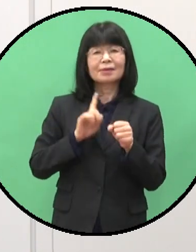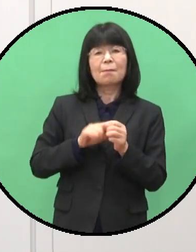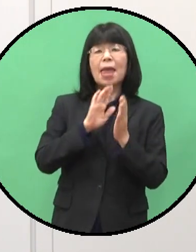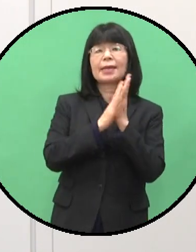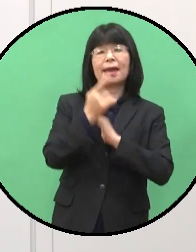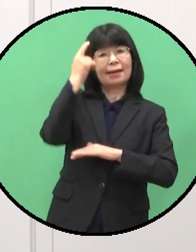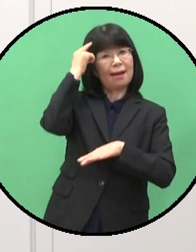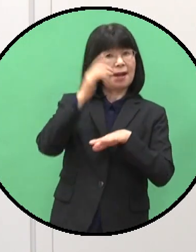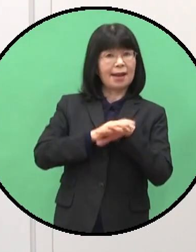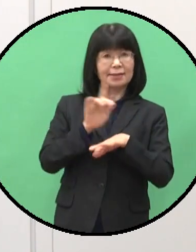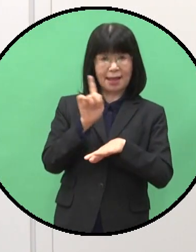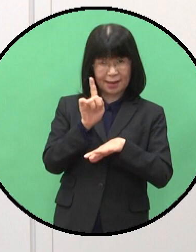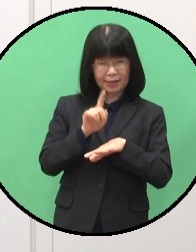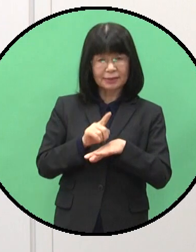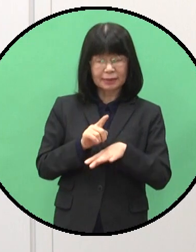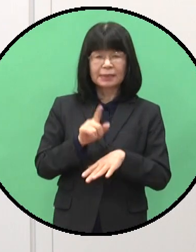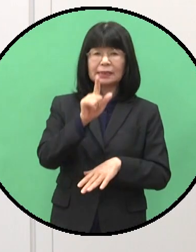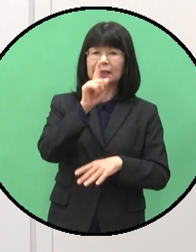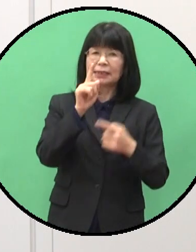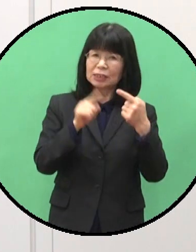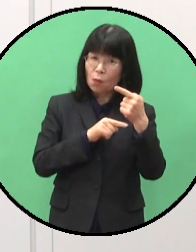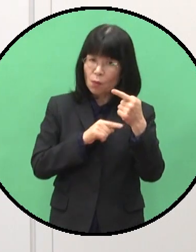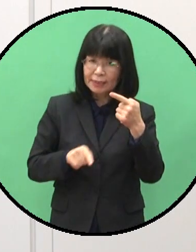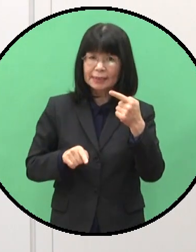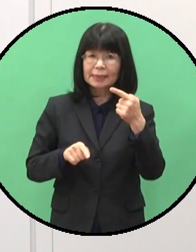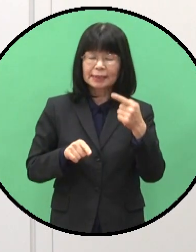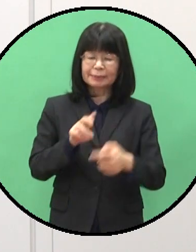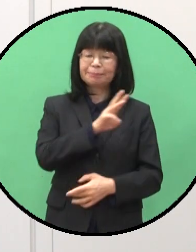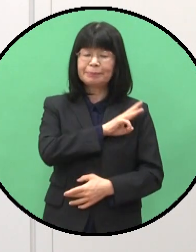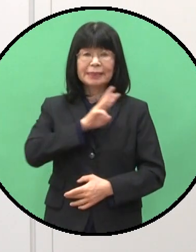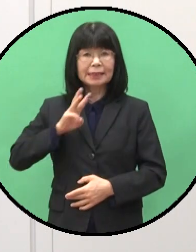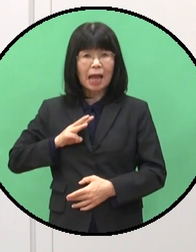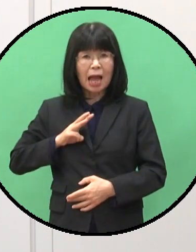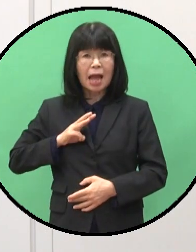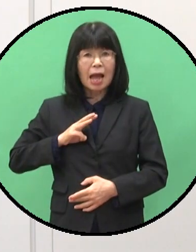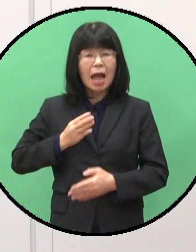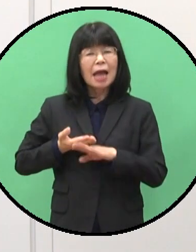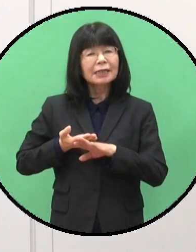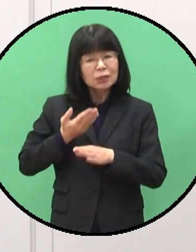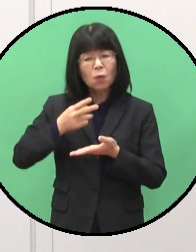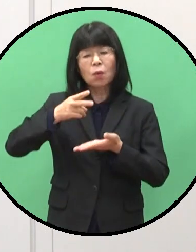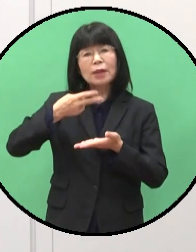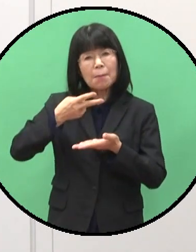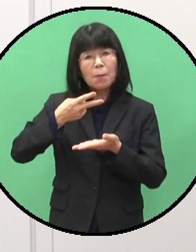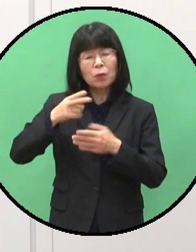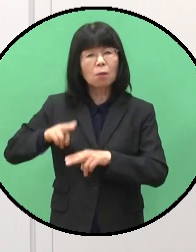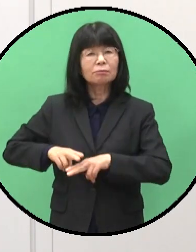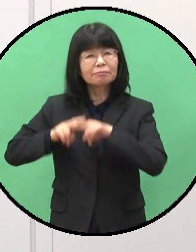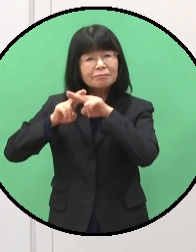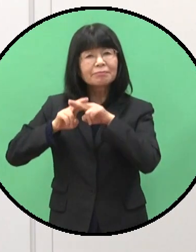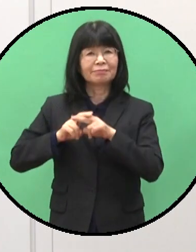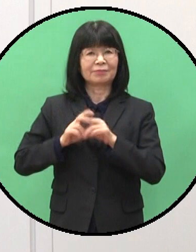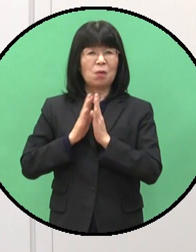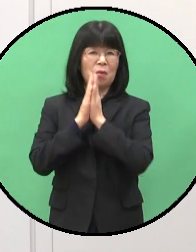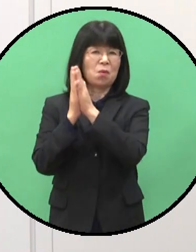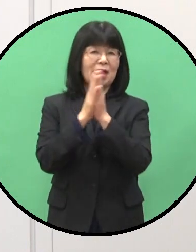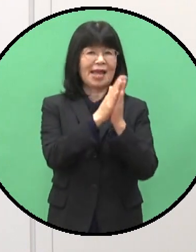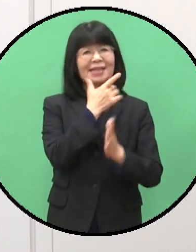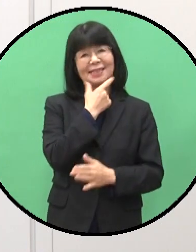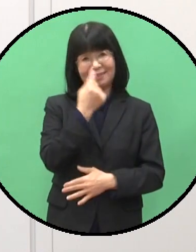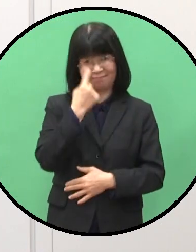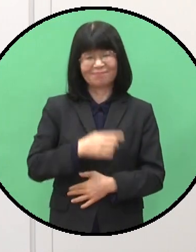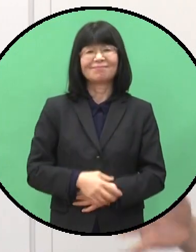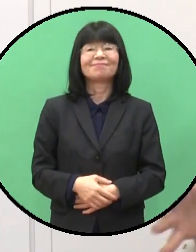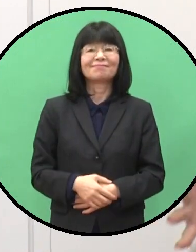ね、1人当たり、3日分以上の食料の備蓄、これをお願いしているところ